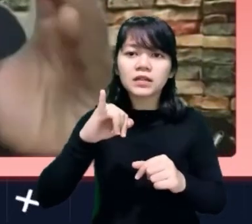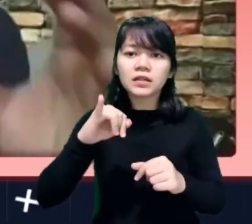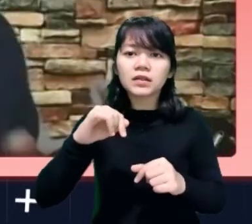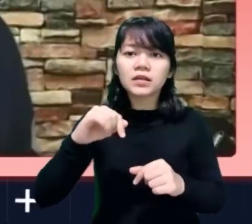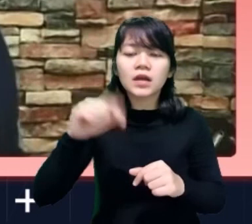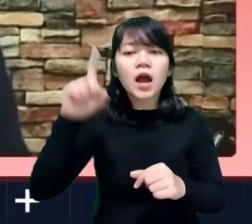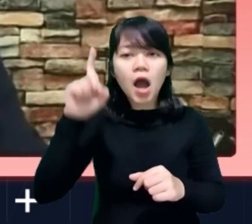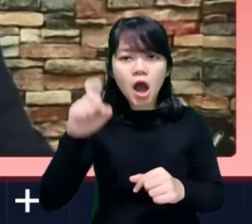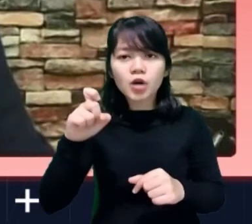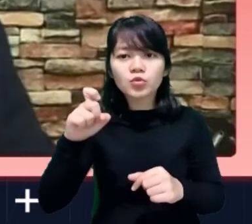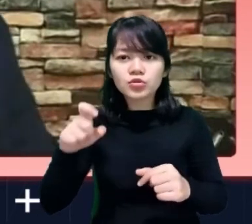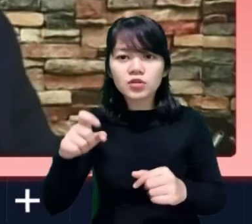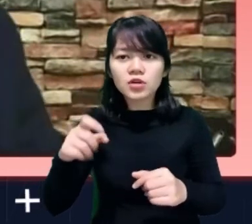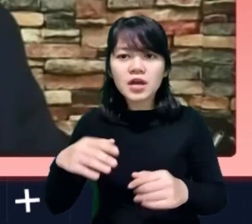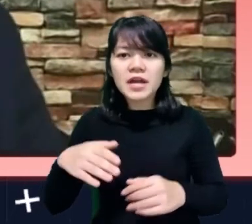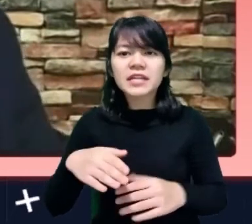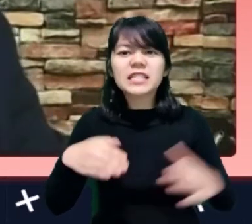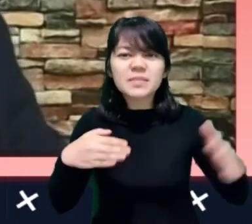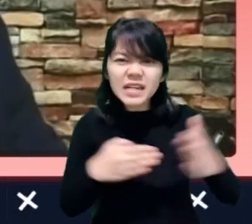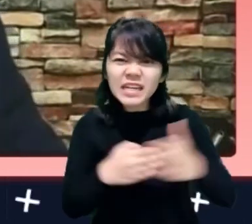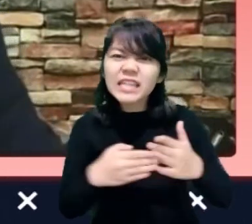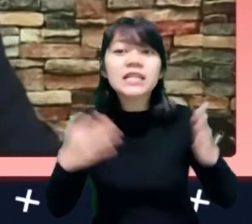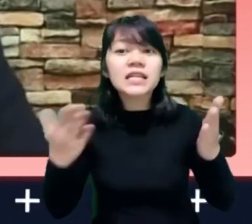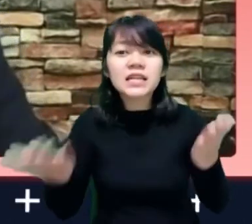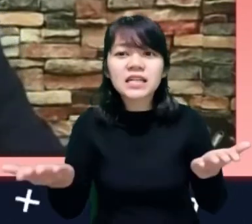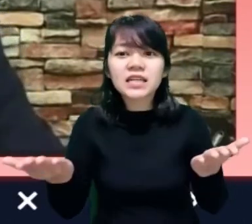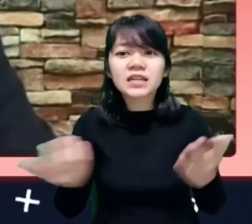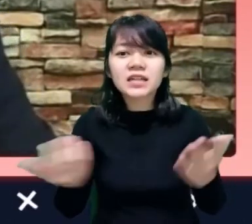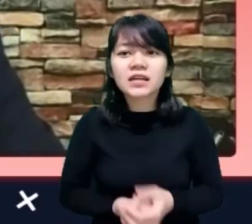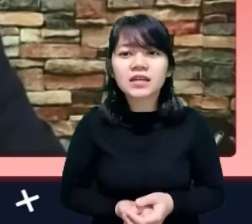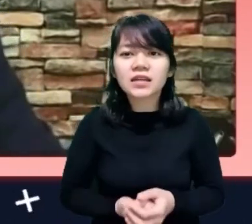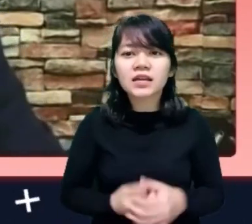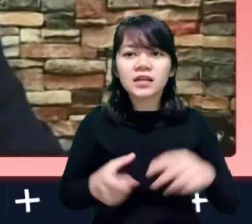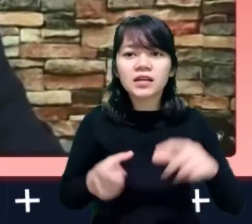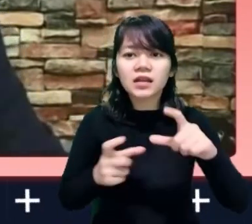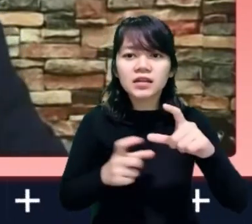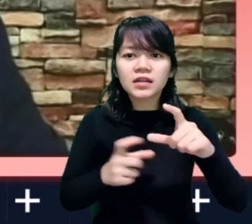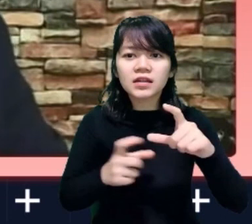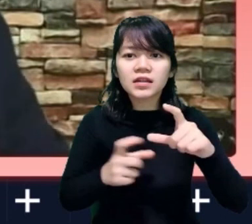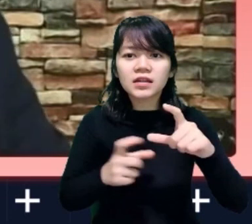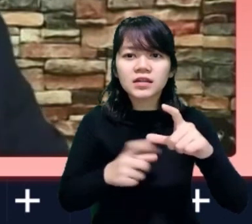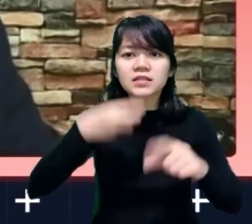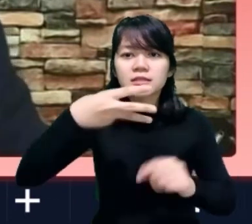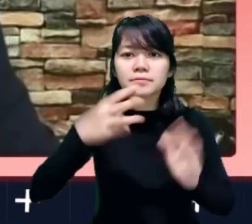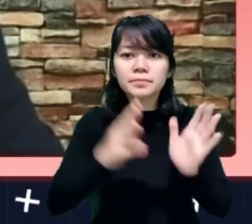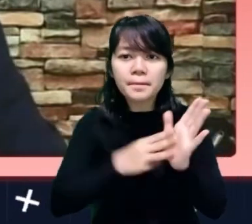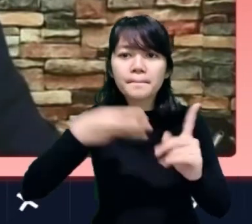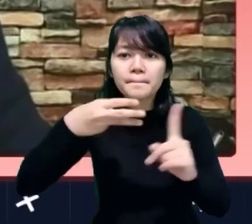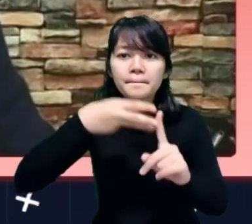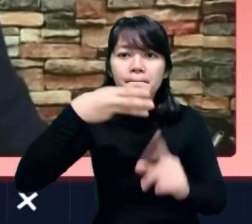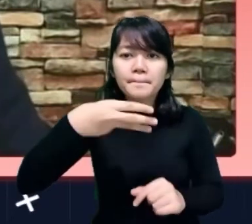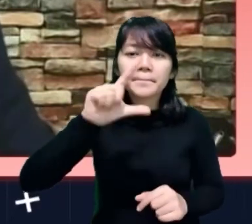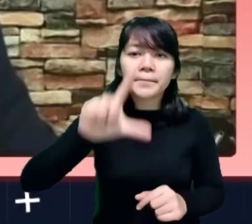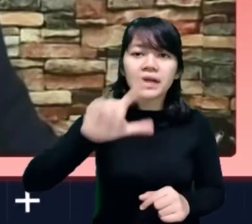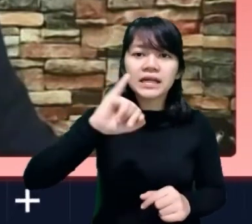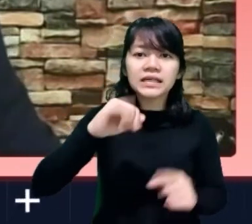sangat spesifik, dapatkah sekian banyak kambing domba dan lembu sapi disembelih bagi mereka